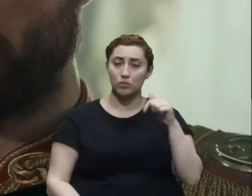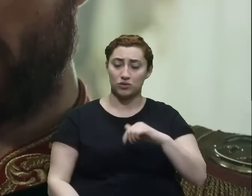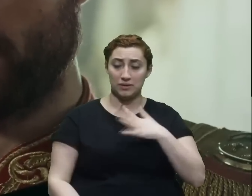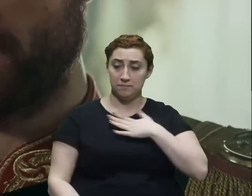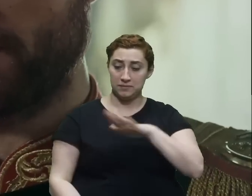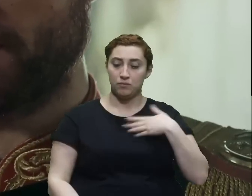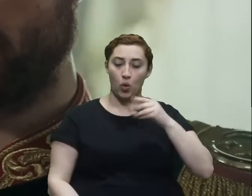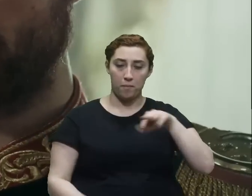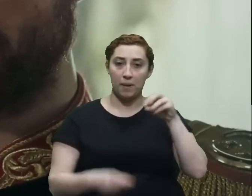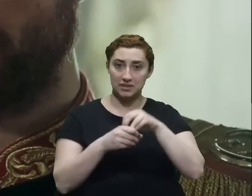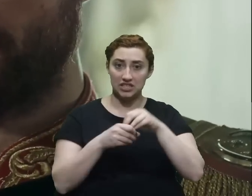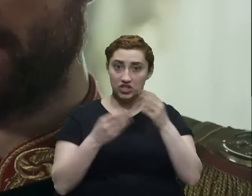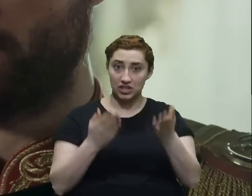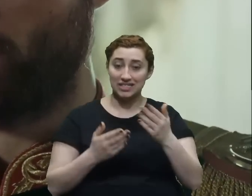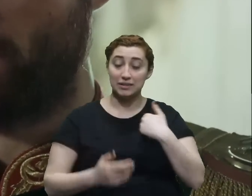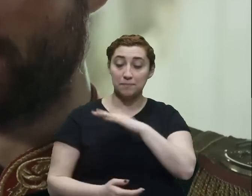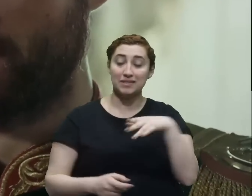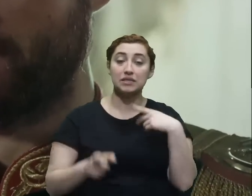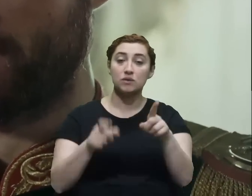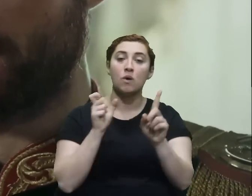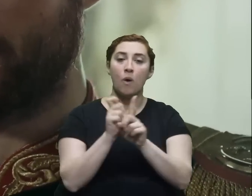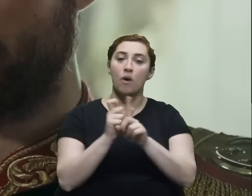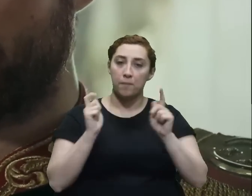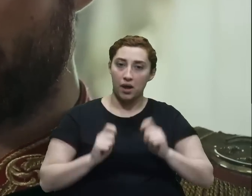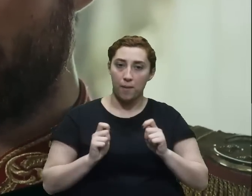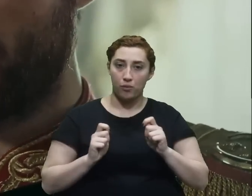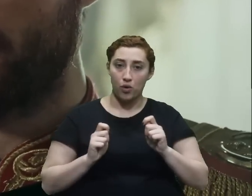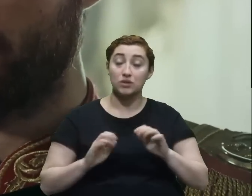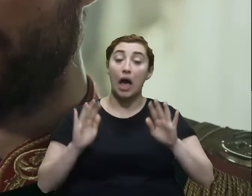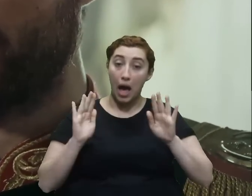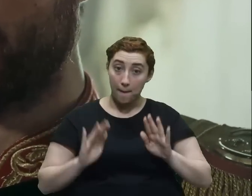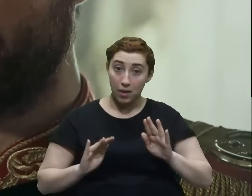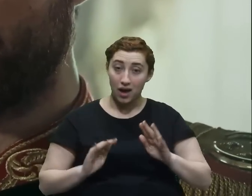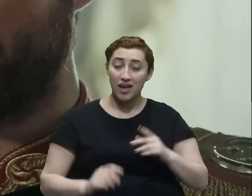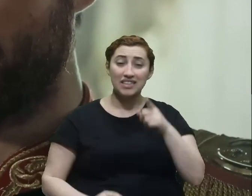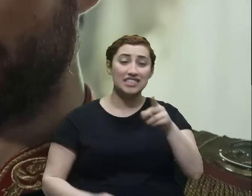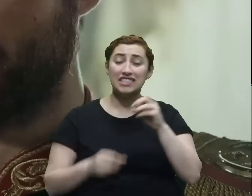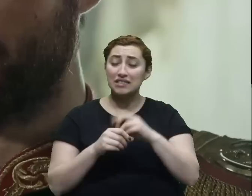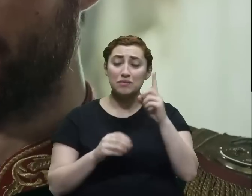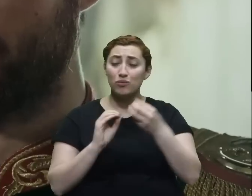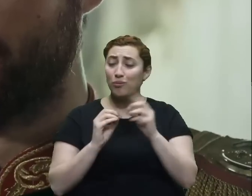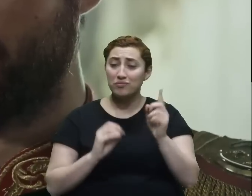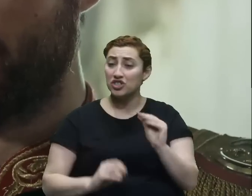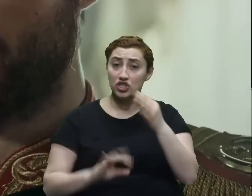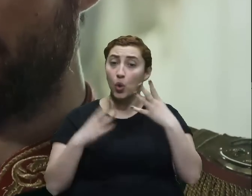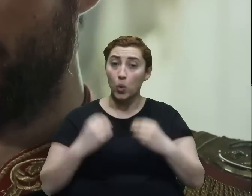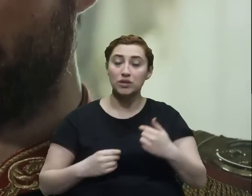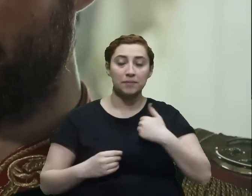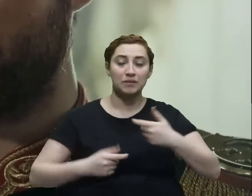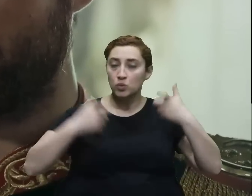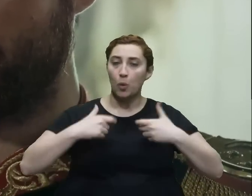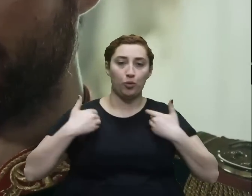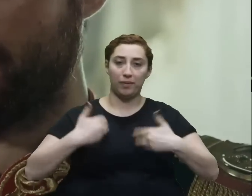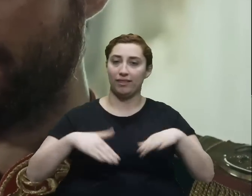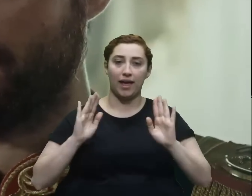Burada bizim toprağımızdasınız. Bizim korumamız altındasınız. Lakin başınıza bir şey gelirse bizden